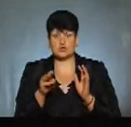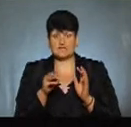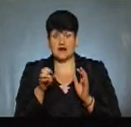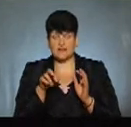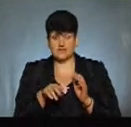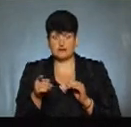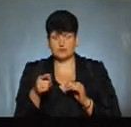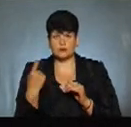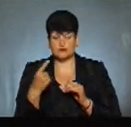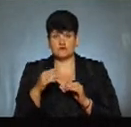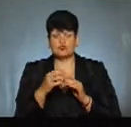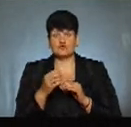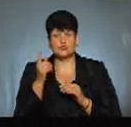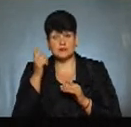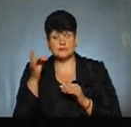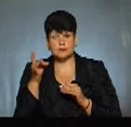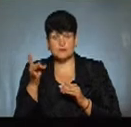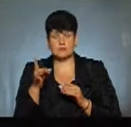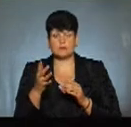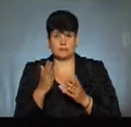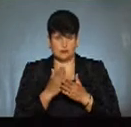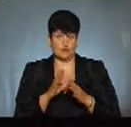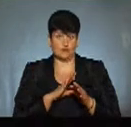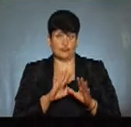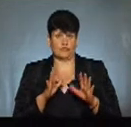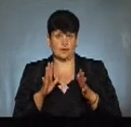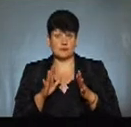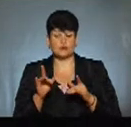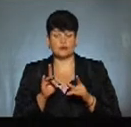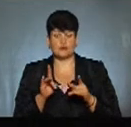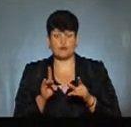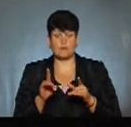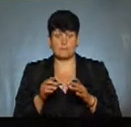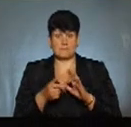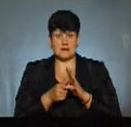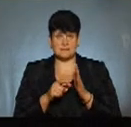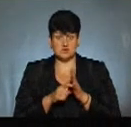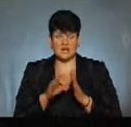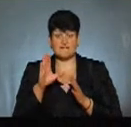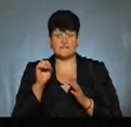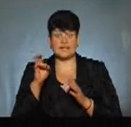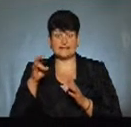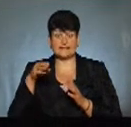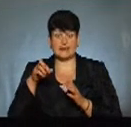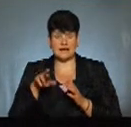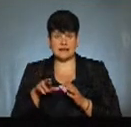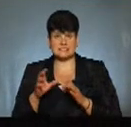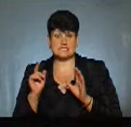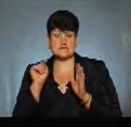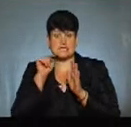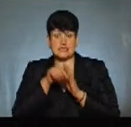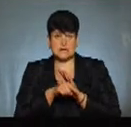в Чортківському районі, в селі Джурин, мали такий випадок, що в приміщення через вентиляційний отвір залетіла кульова